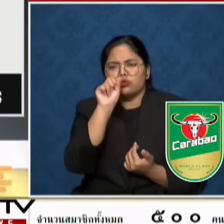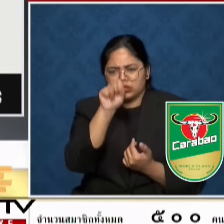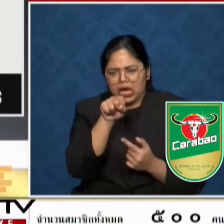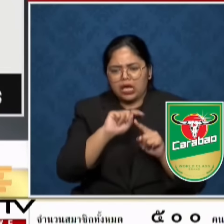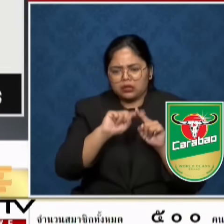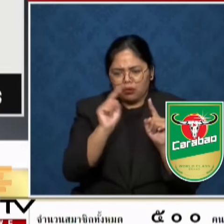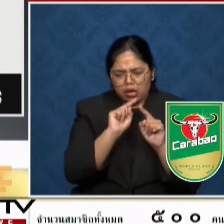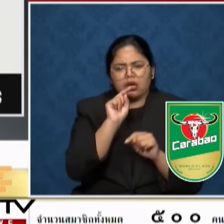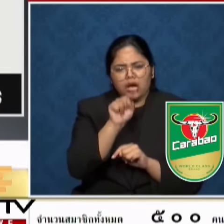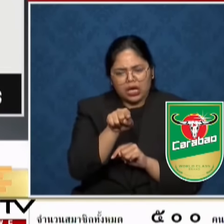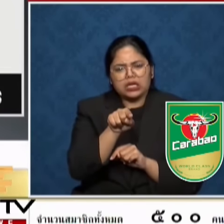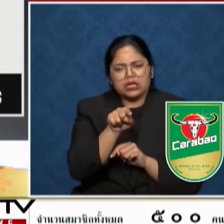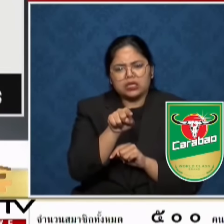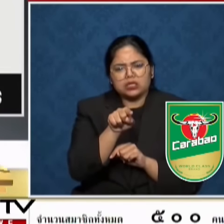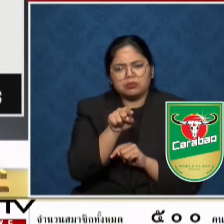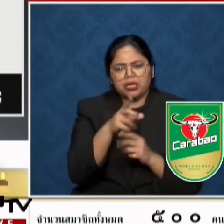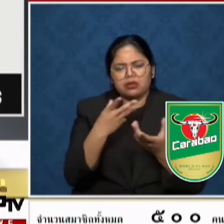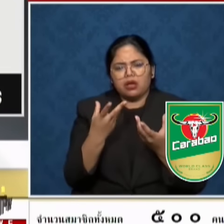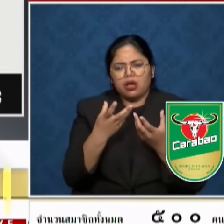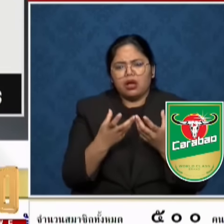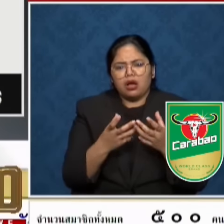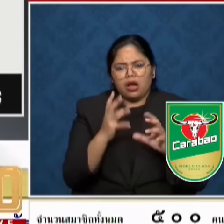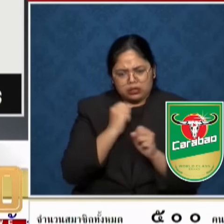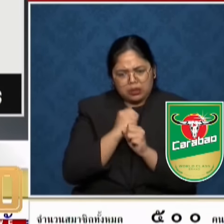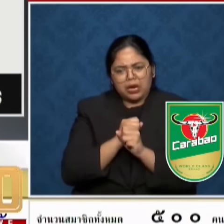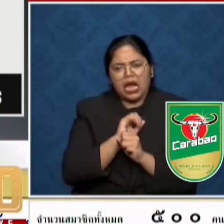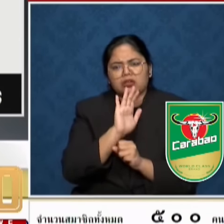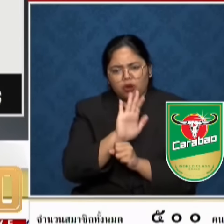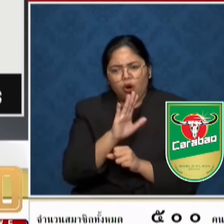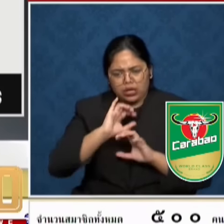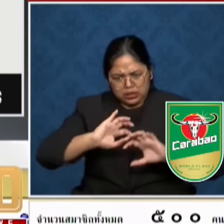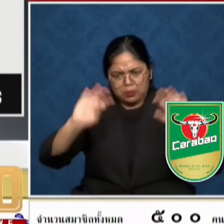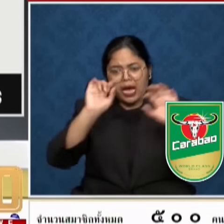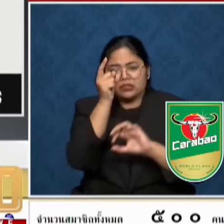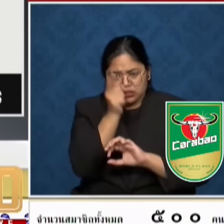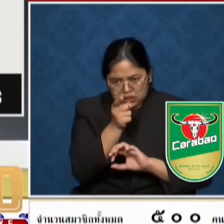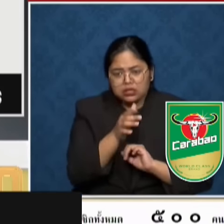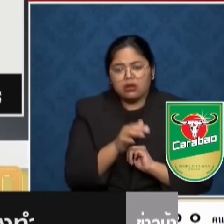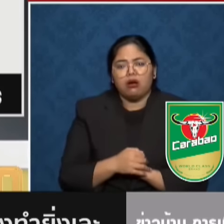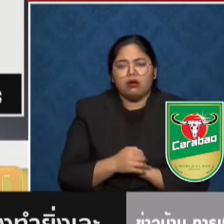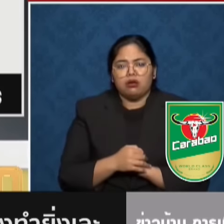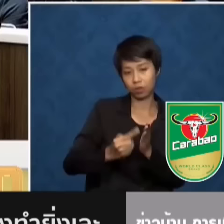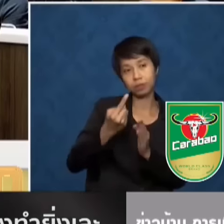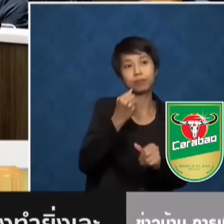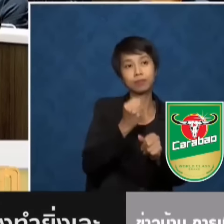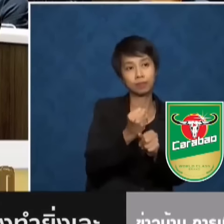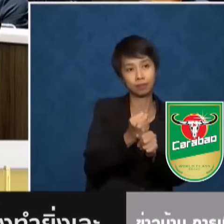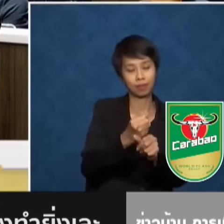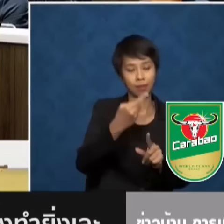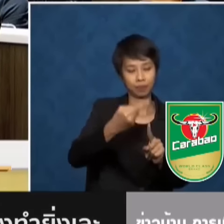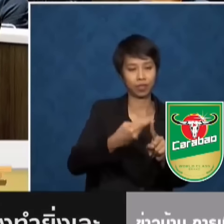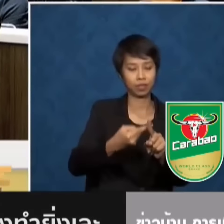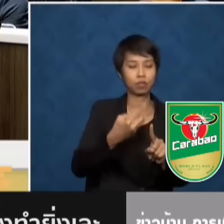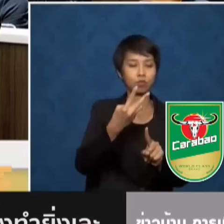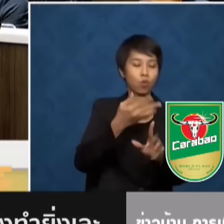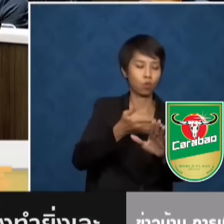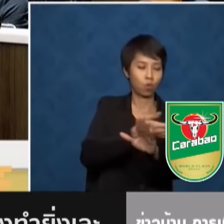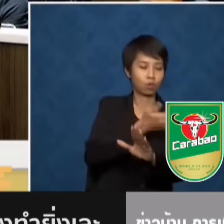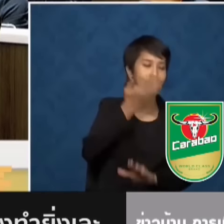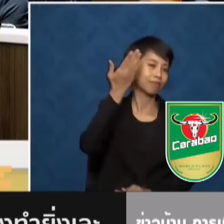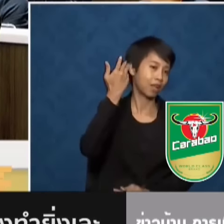ไปด้วยกันคุณใหม่แกก็พุ่งเป้าไปที่เรื่องนี้นะครับแล้วก็อภิปรายบอกว่า คือตอนนี้สิ่งที่เรารอคือการกระตุ้นเศรษฐกิจฟื้นฟูเศรษฐ